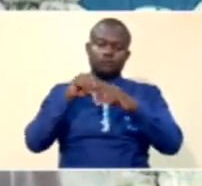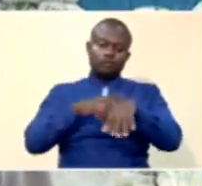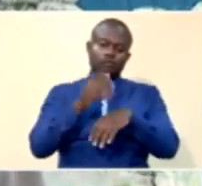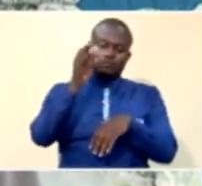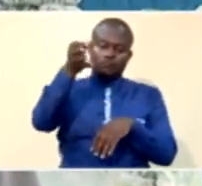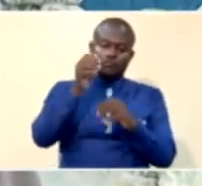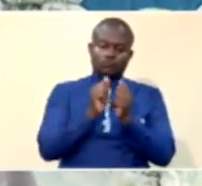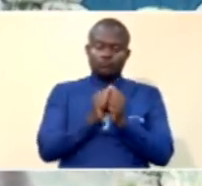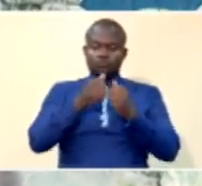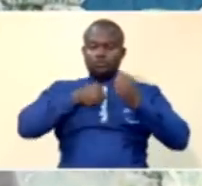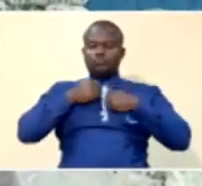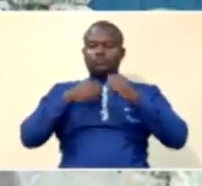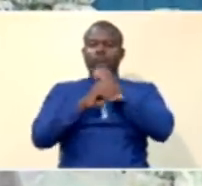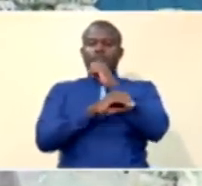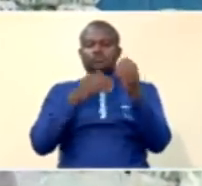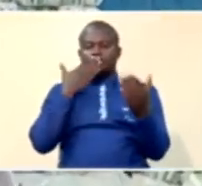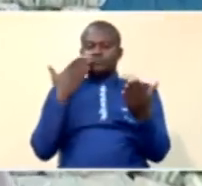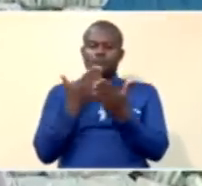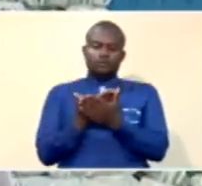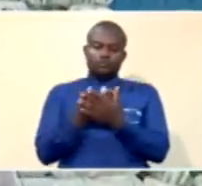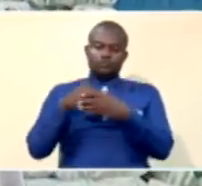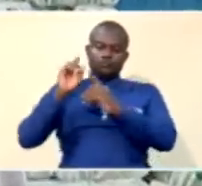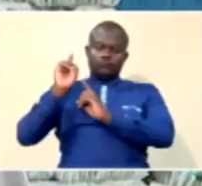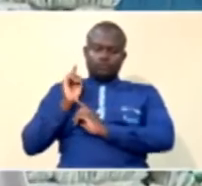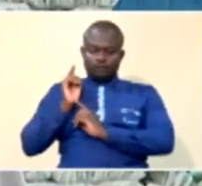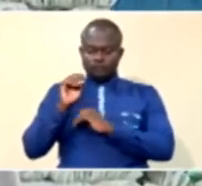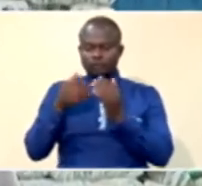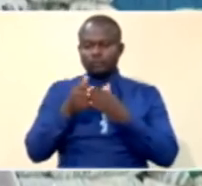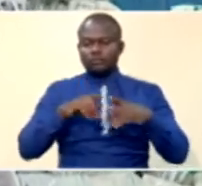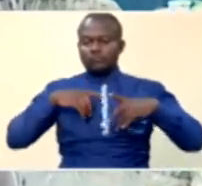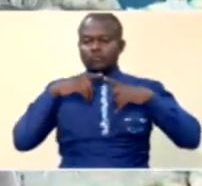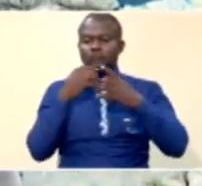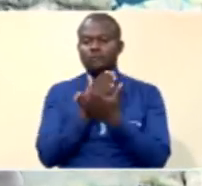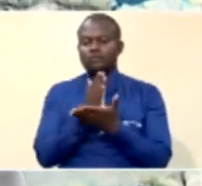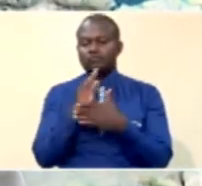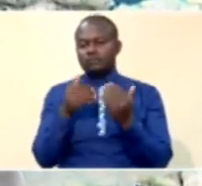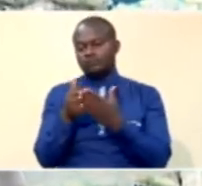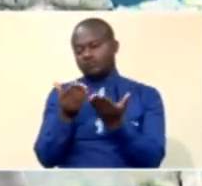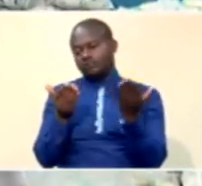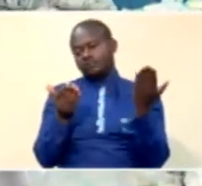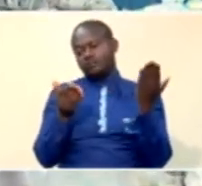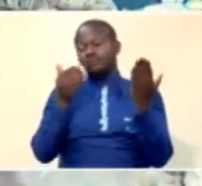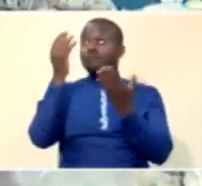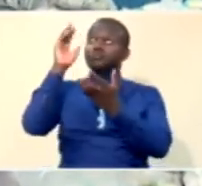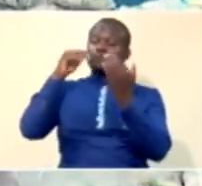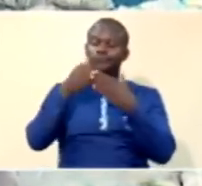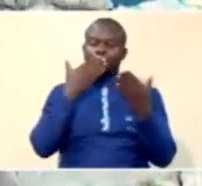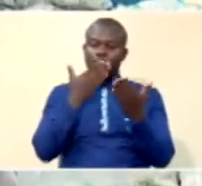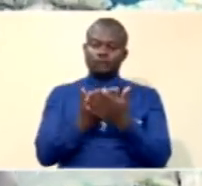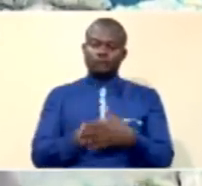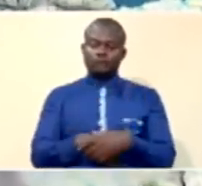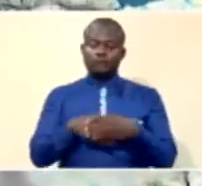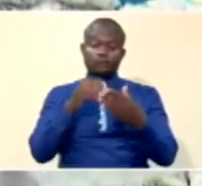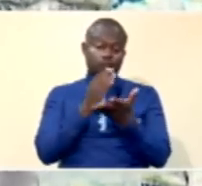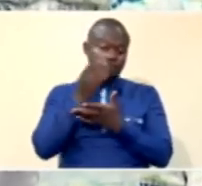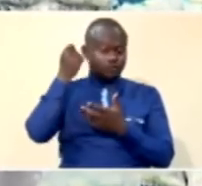kizaza. U Rwanda ni igihugu cyiza, hari umutekano, kuhaba ikirere cyaho ni cyiza.